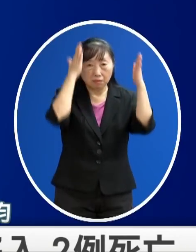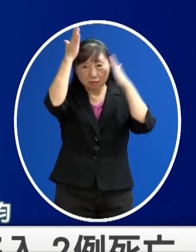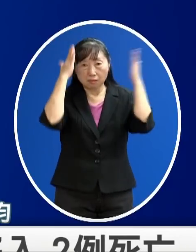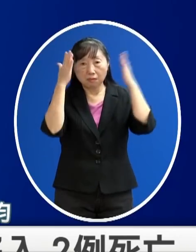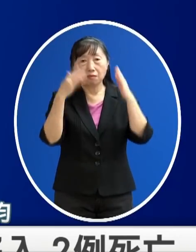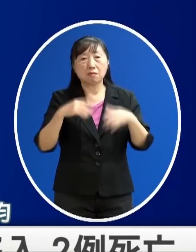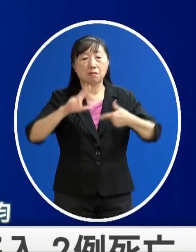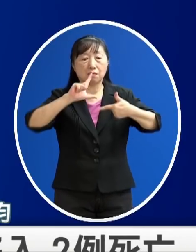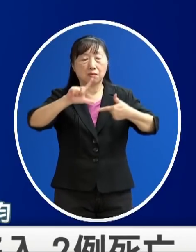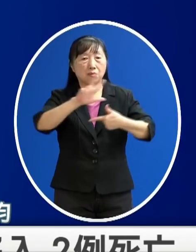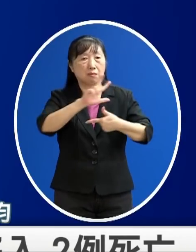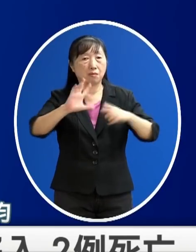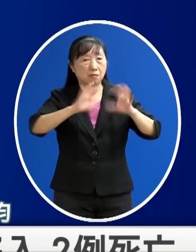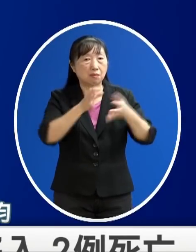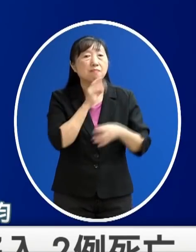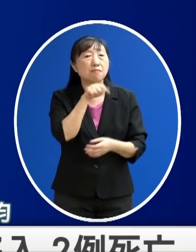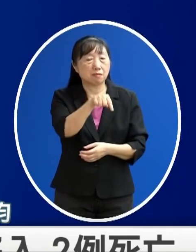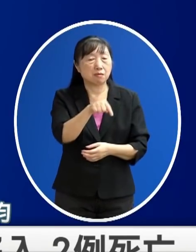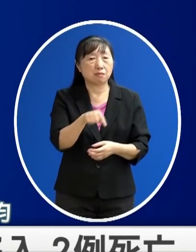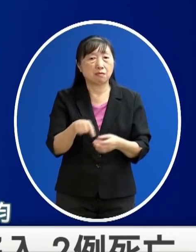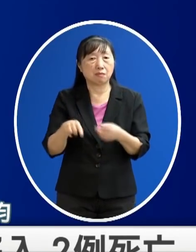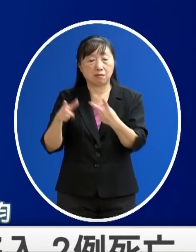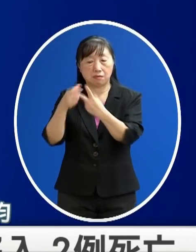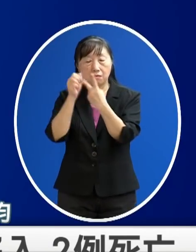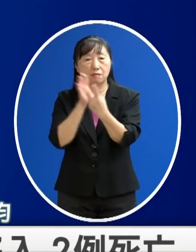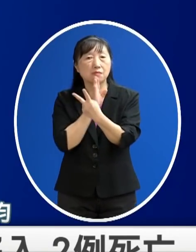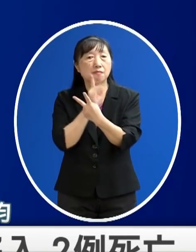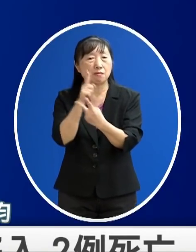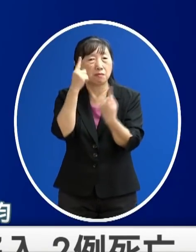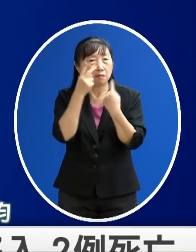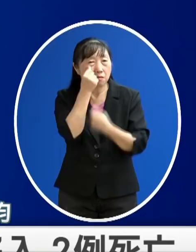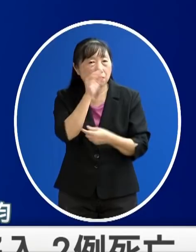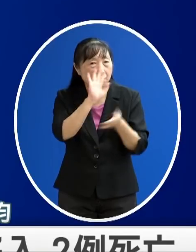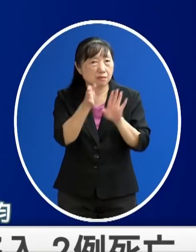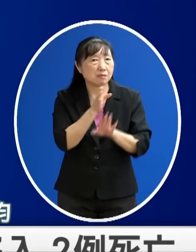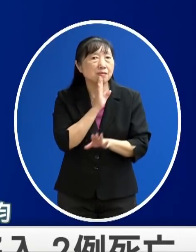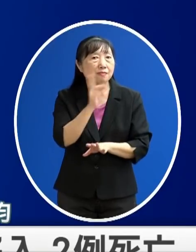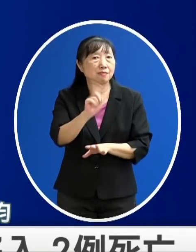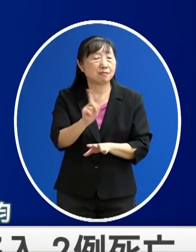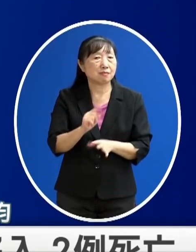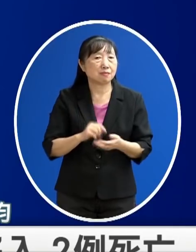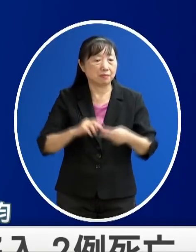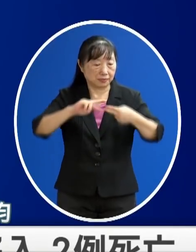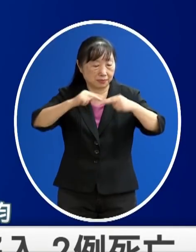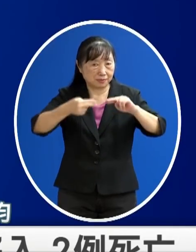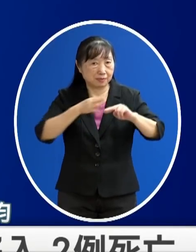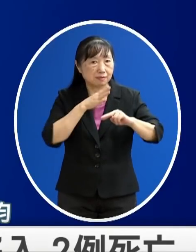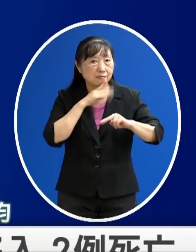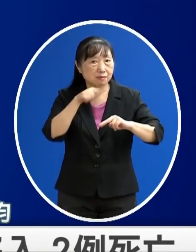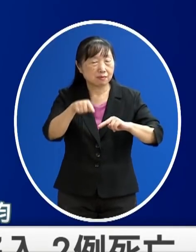以色列哈。那另外第二案是一个比较特别，它定序出来是一个